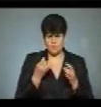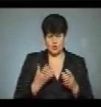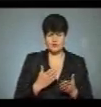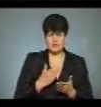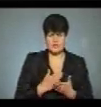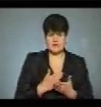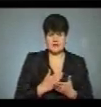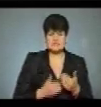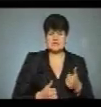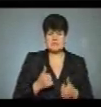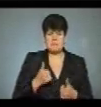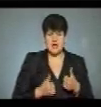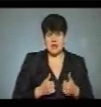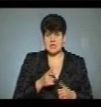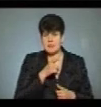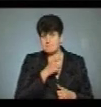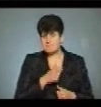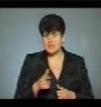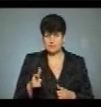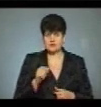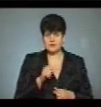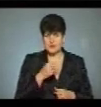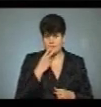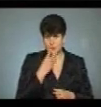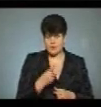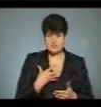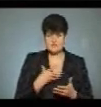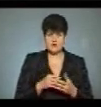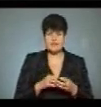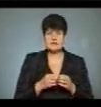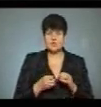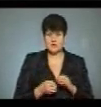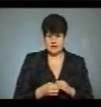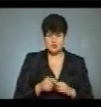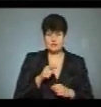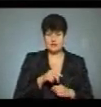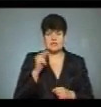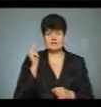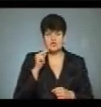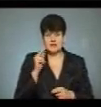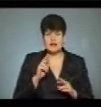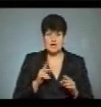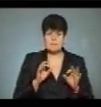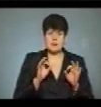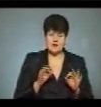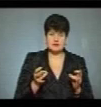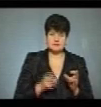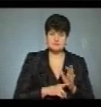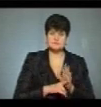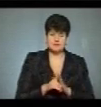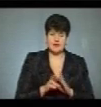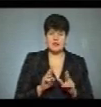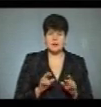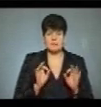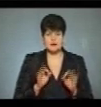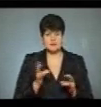такий змагальний період, щоб вони побачили свої результати, щоб вони вчилися, як правильно треба стартувати, як правильно